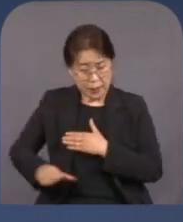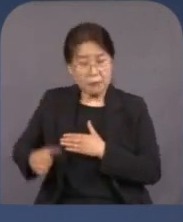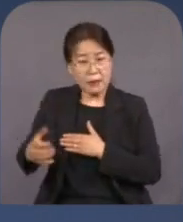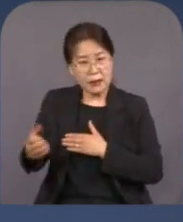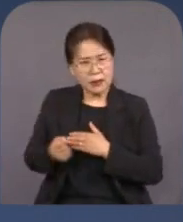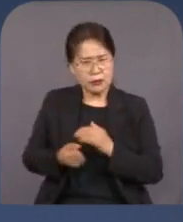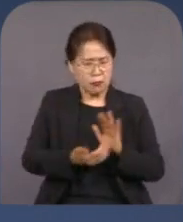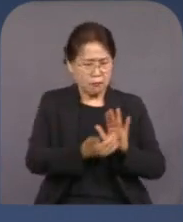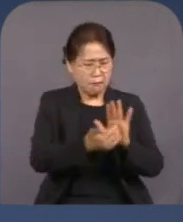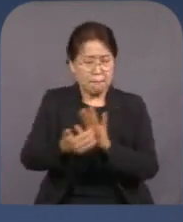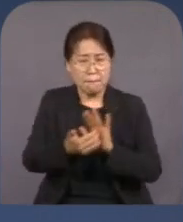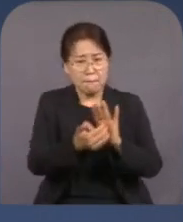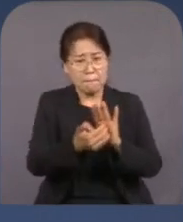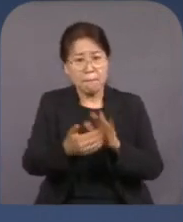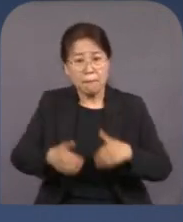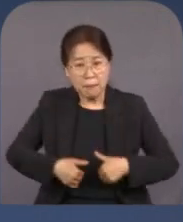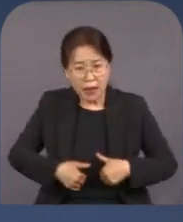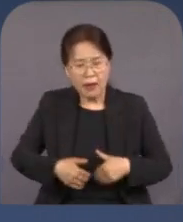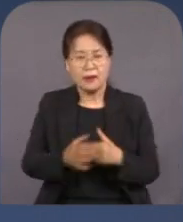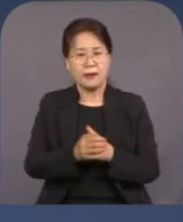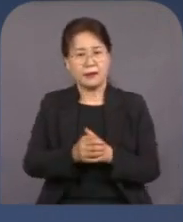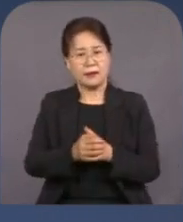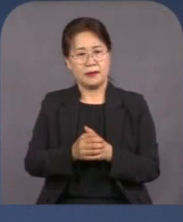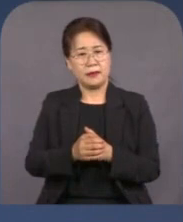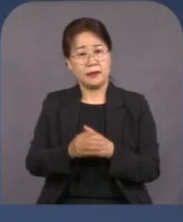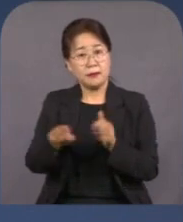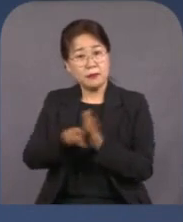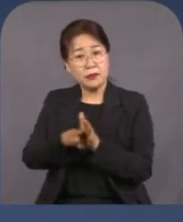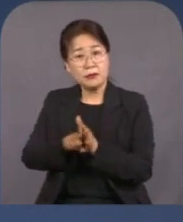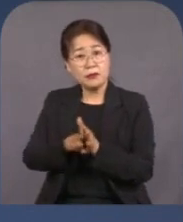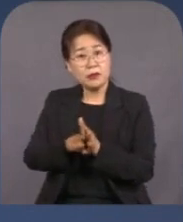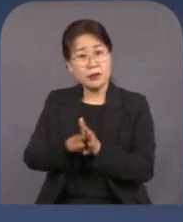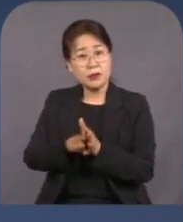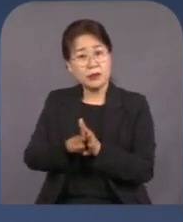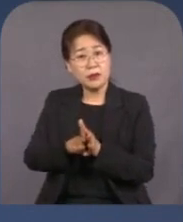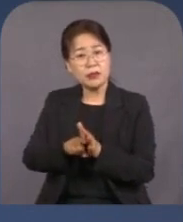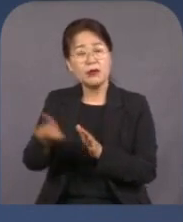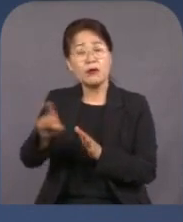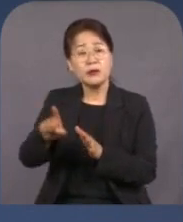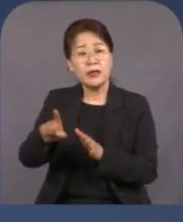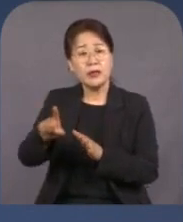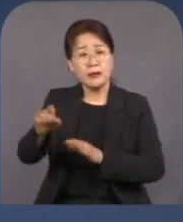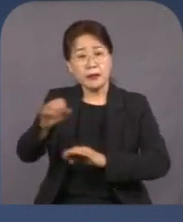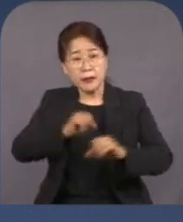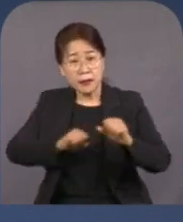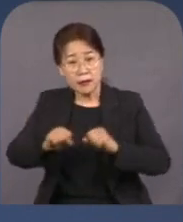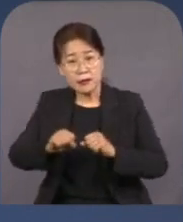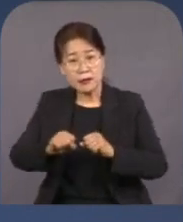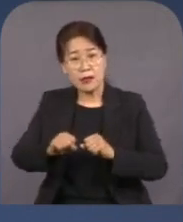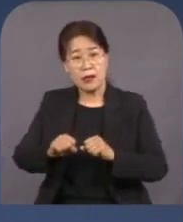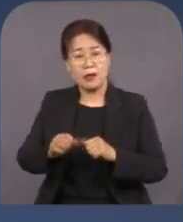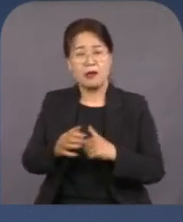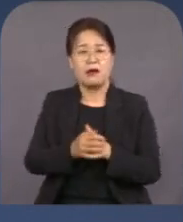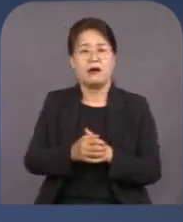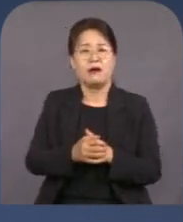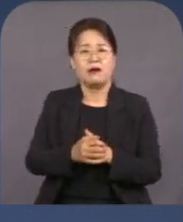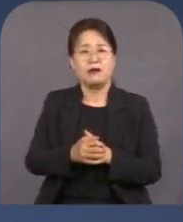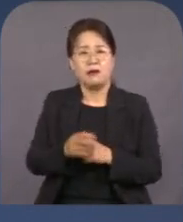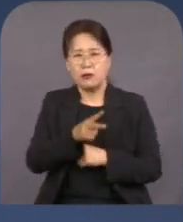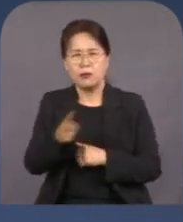막아 내야 됩니다 그런데 그 믿음이 언제 살아 역사하느냐라고 하는 것입니다 바로